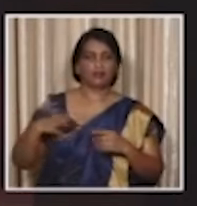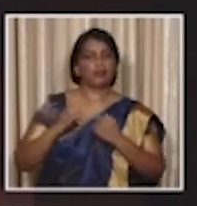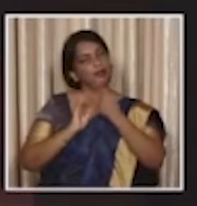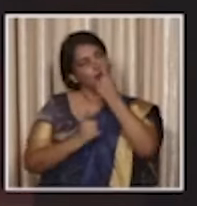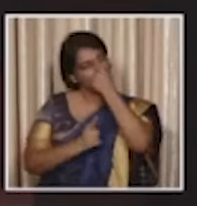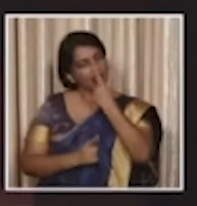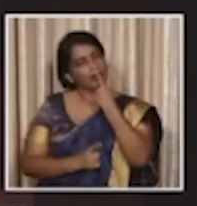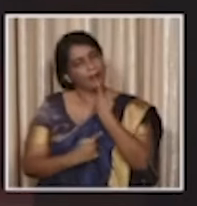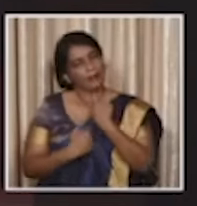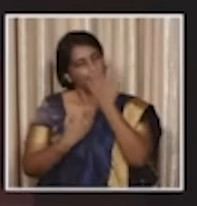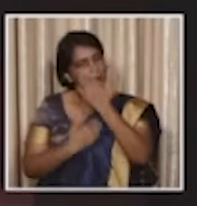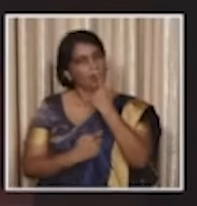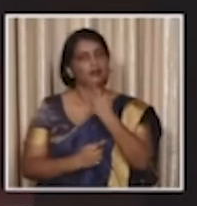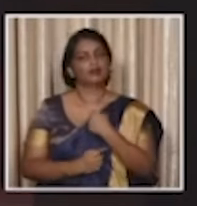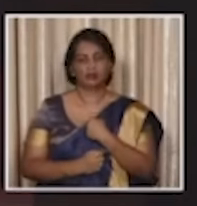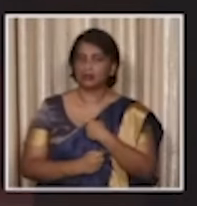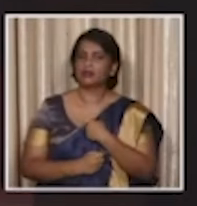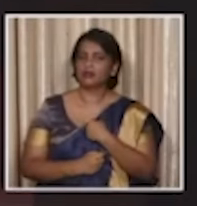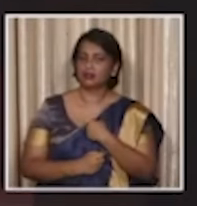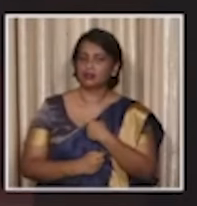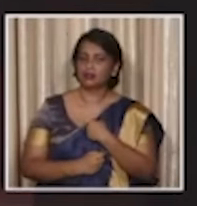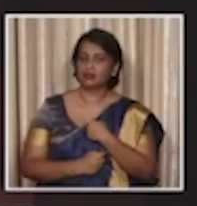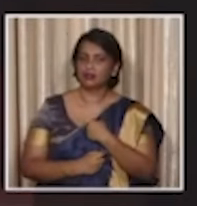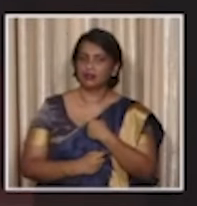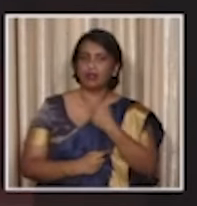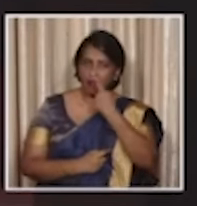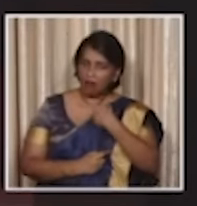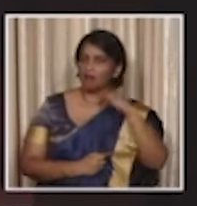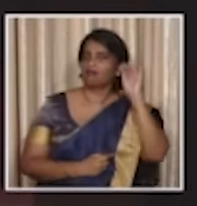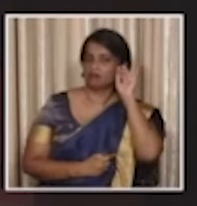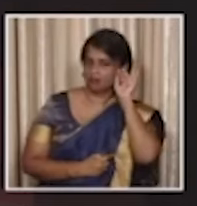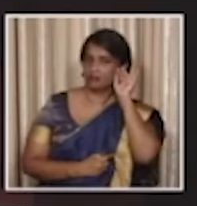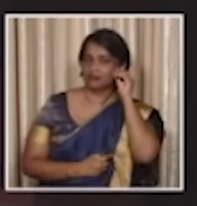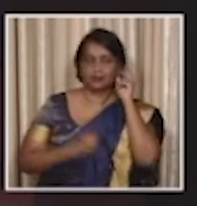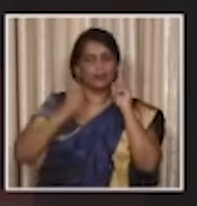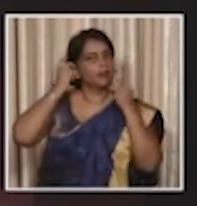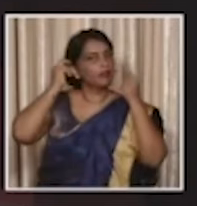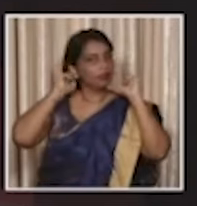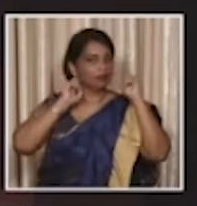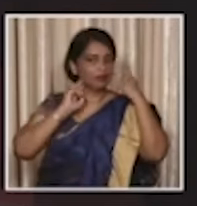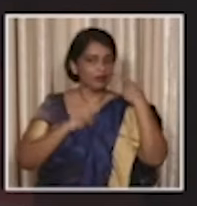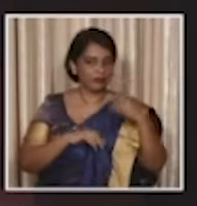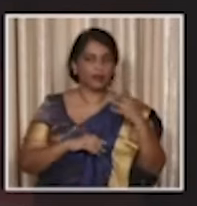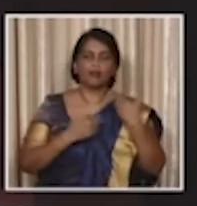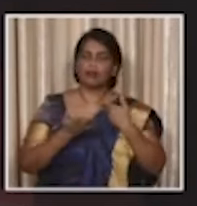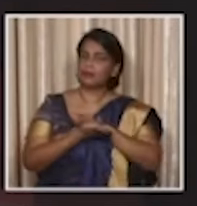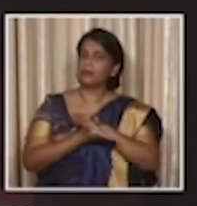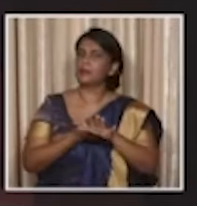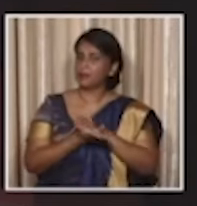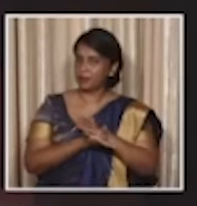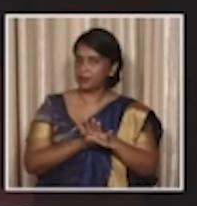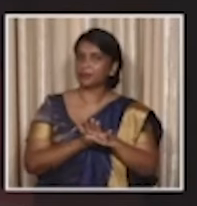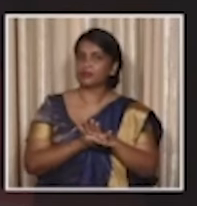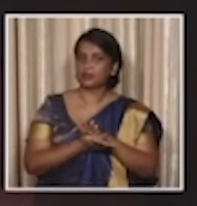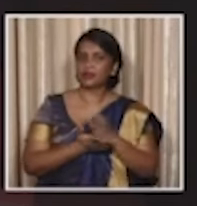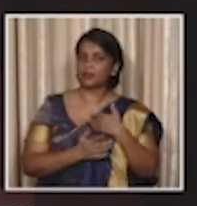ආයාචනා කරා. ඉතින් අපි ඒවට සවන් දුන්නා. සවන් දීලා පැහැදිලිවම